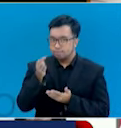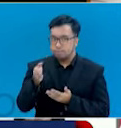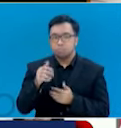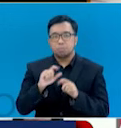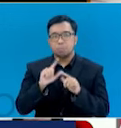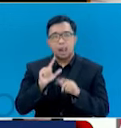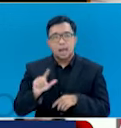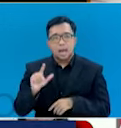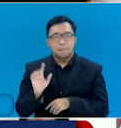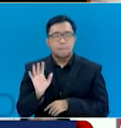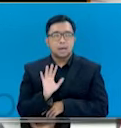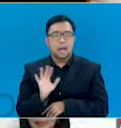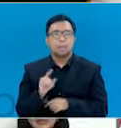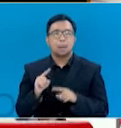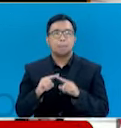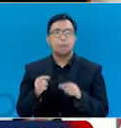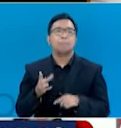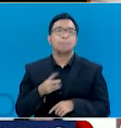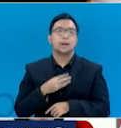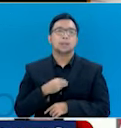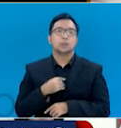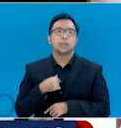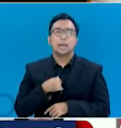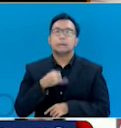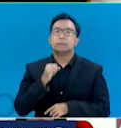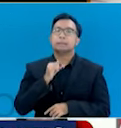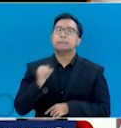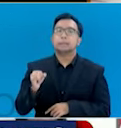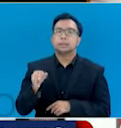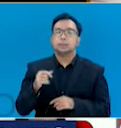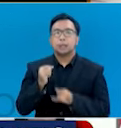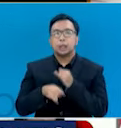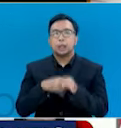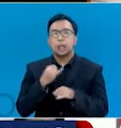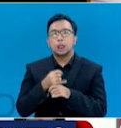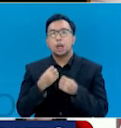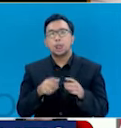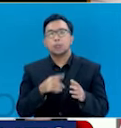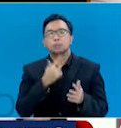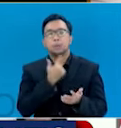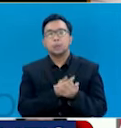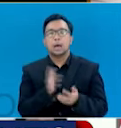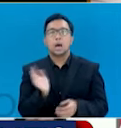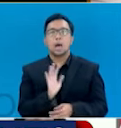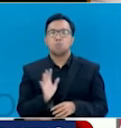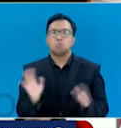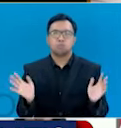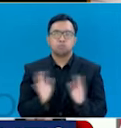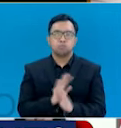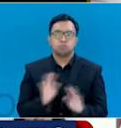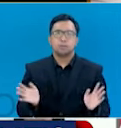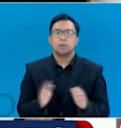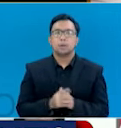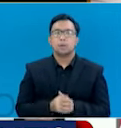ya. Tapi saya tidak bermaksud bahwa internet gratis itu tidak penting, tidak. Kalau dibandingkan